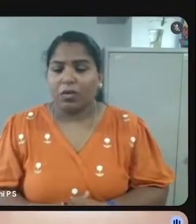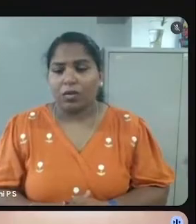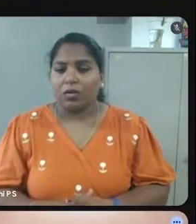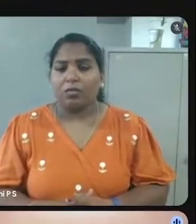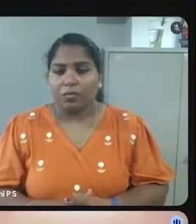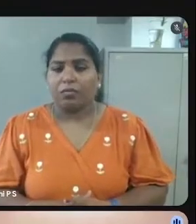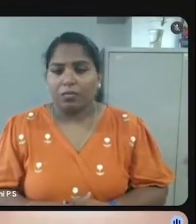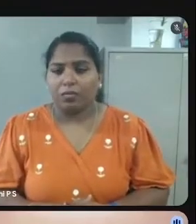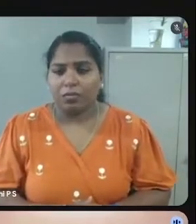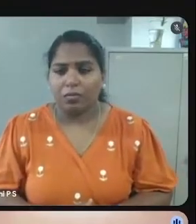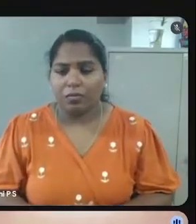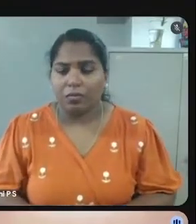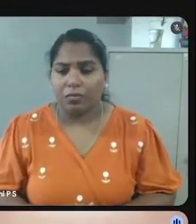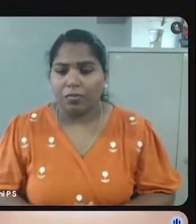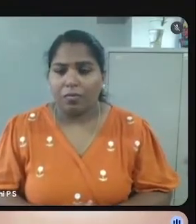ആണ്.